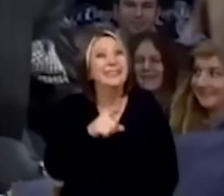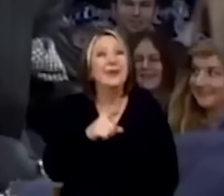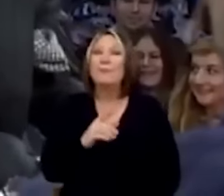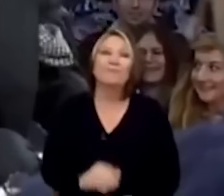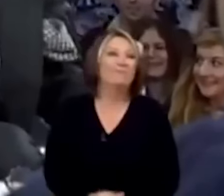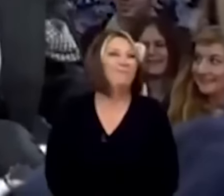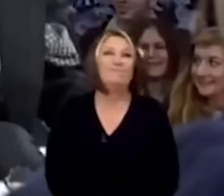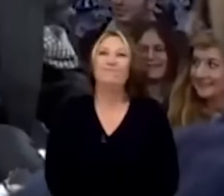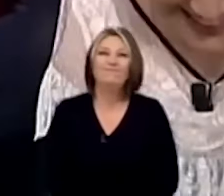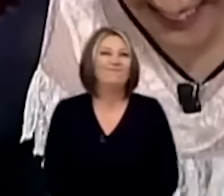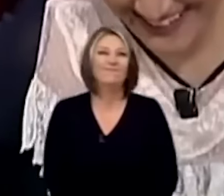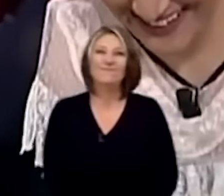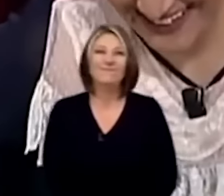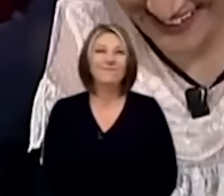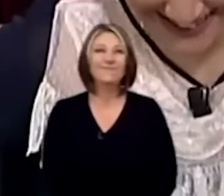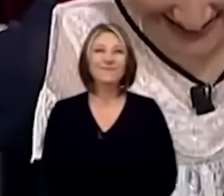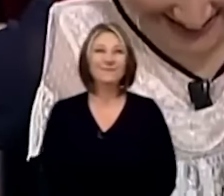Maalesef.